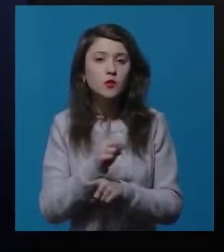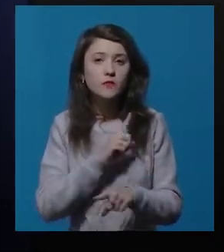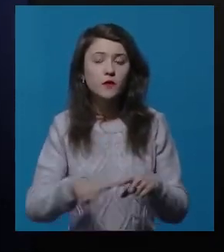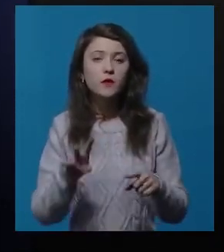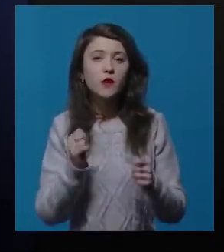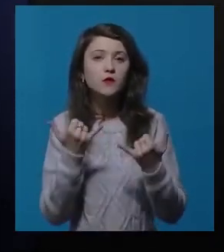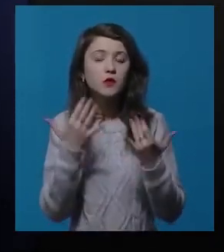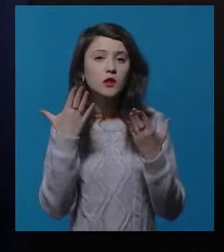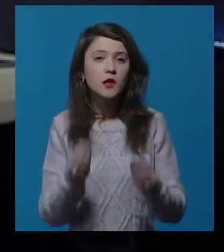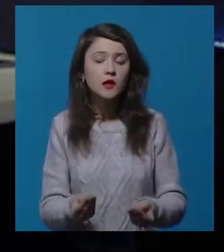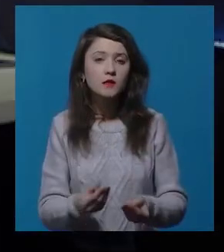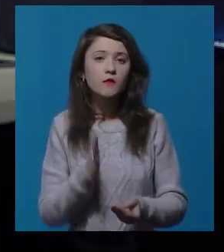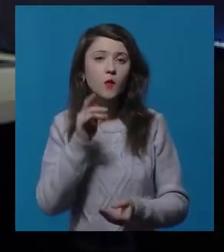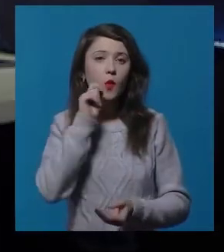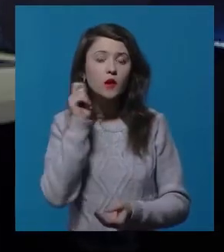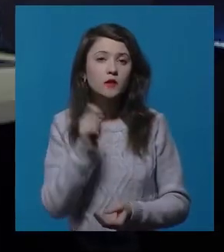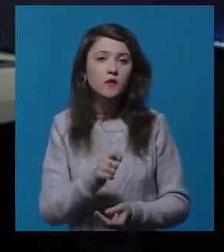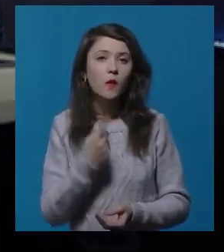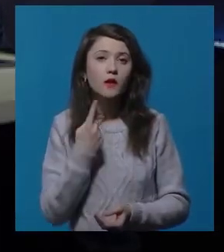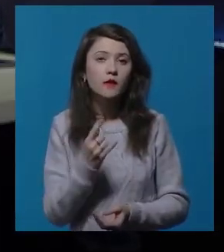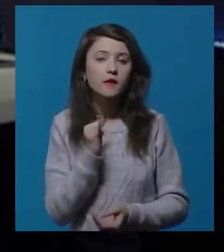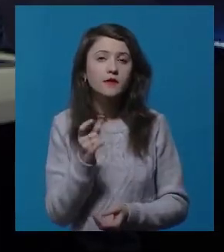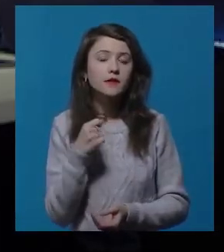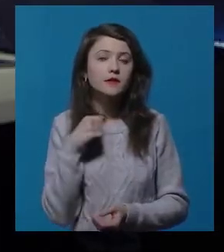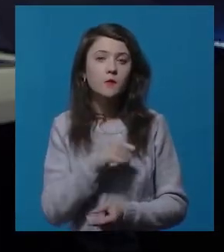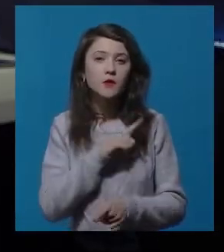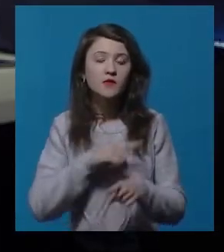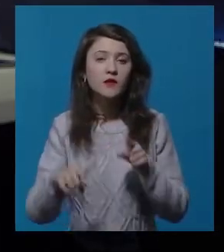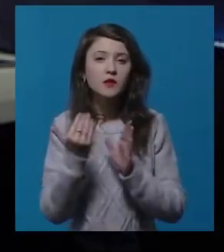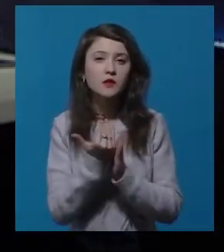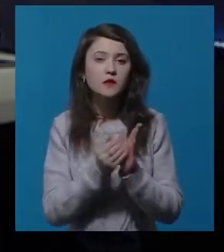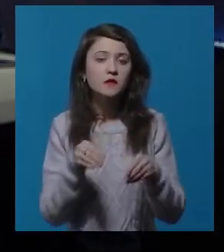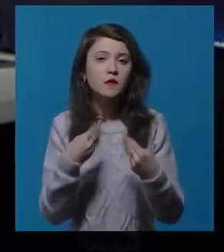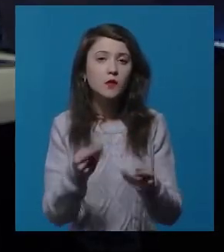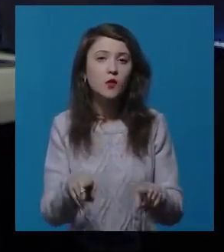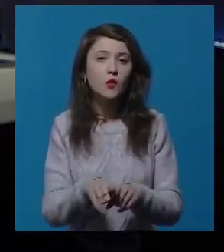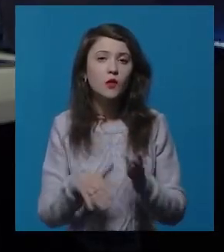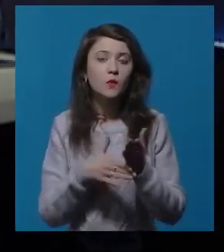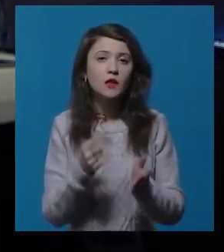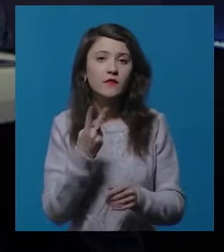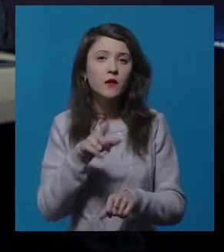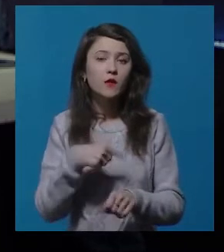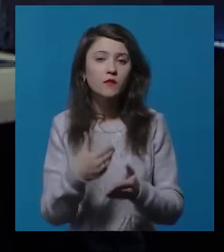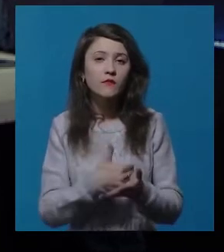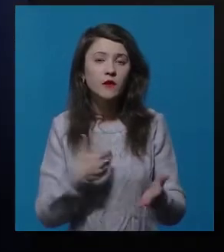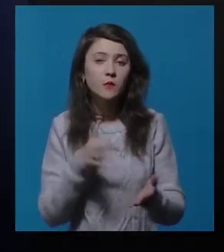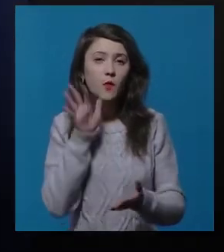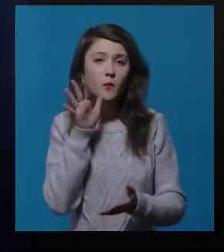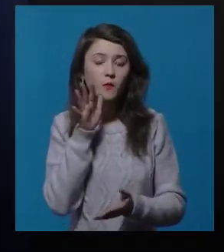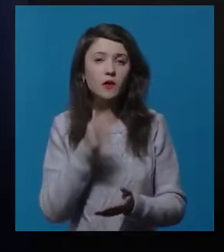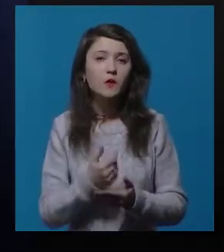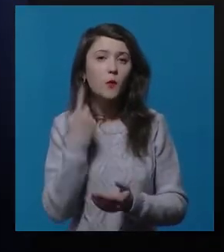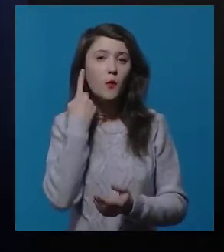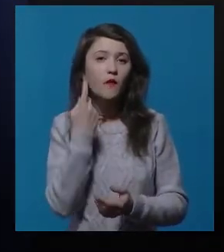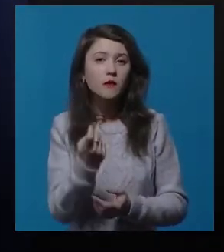день в Україні одна із найшвидших систем надання такої допомоги. 2 години від моменту